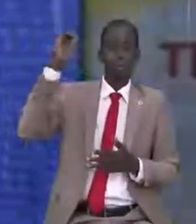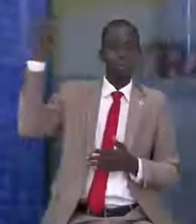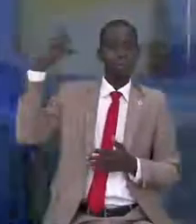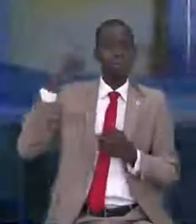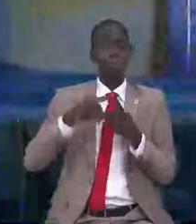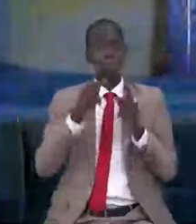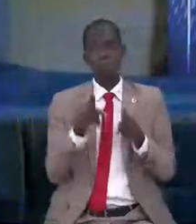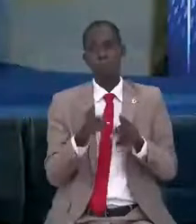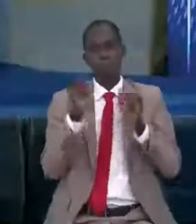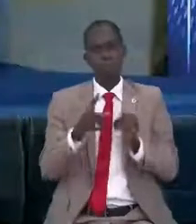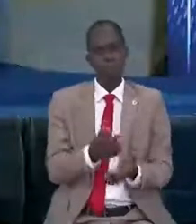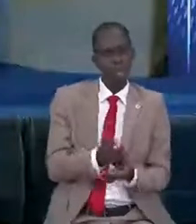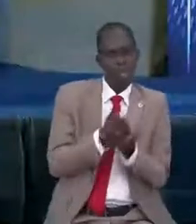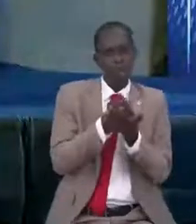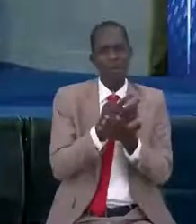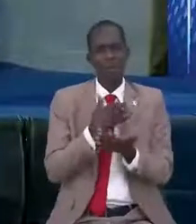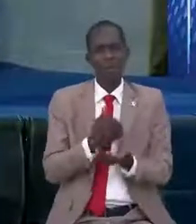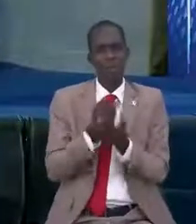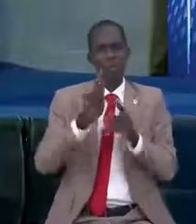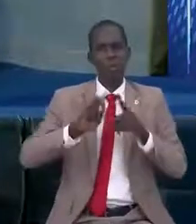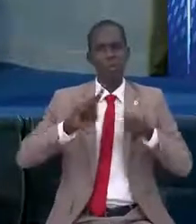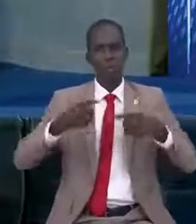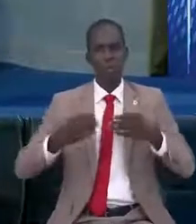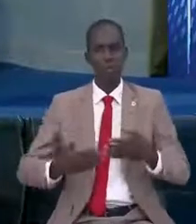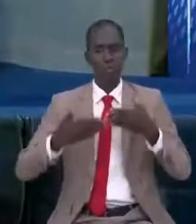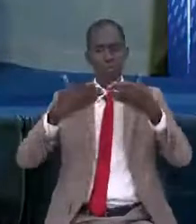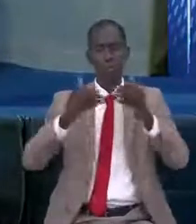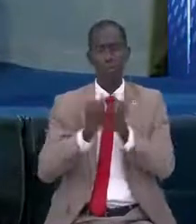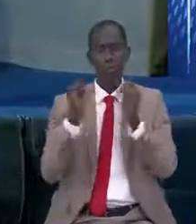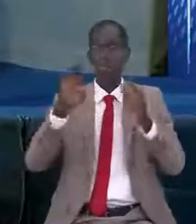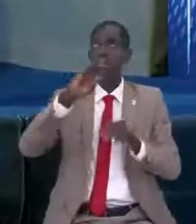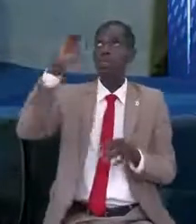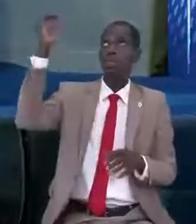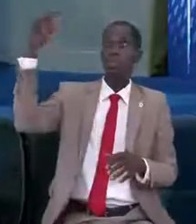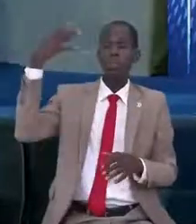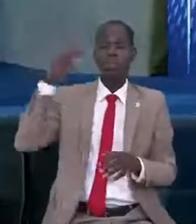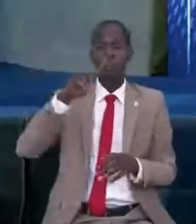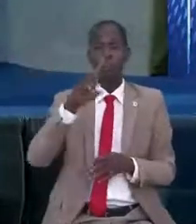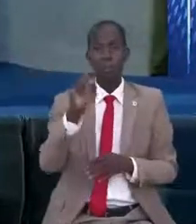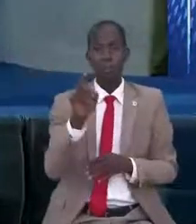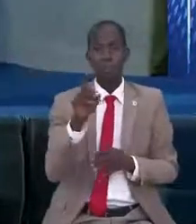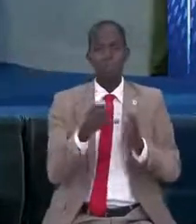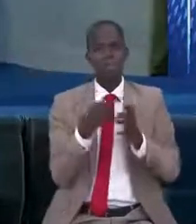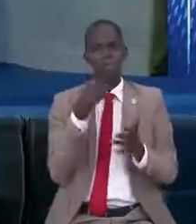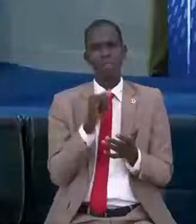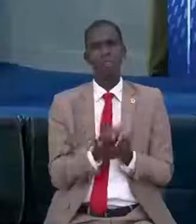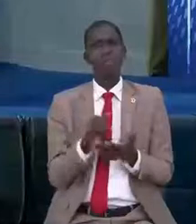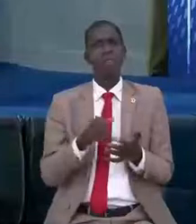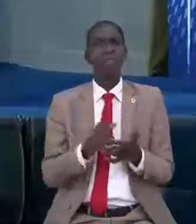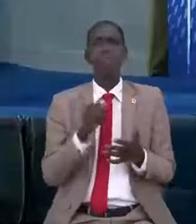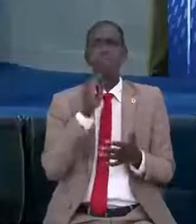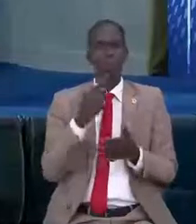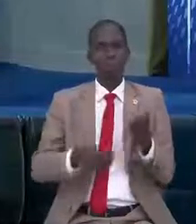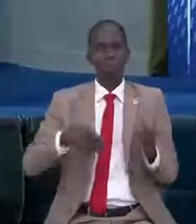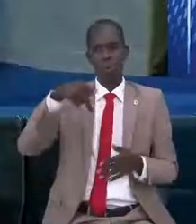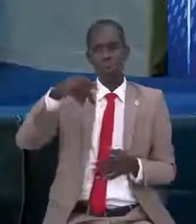Pouvez-vous aider et faire avancer les gens sans grâce, sans être gracieux? C'est ce que l'apôtre